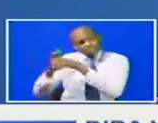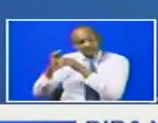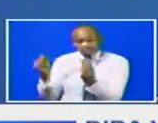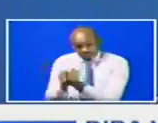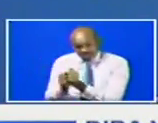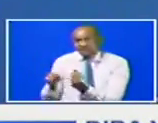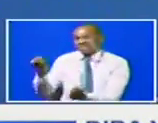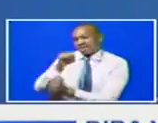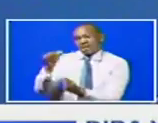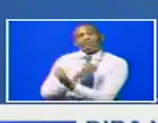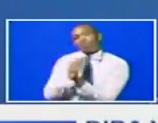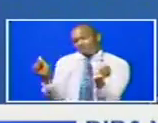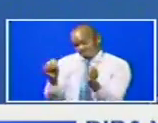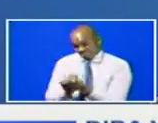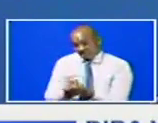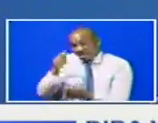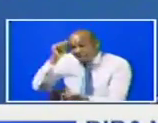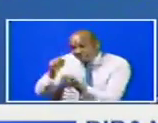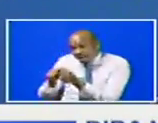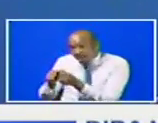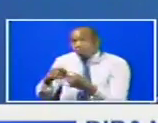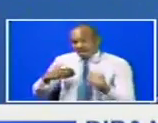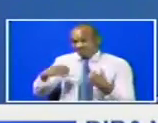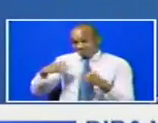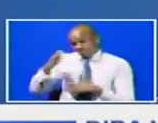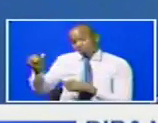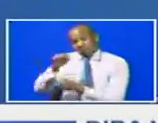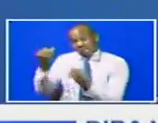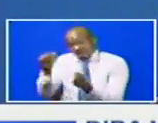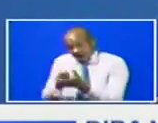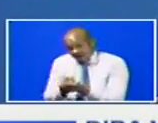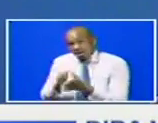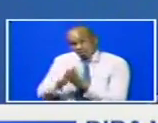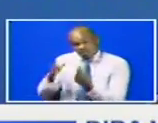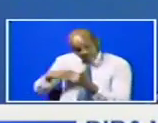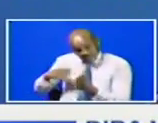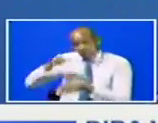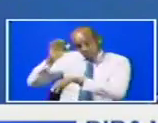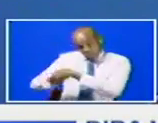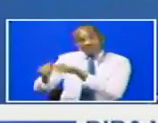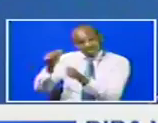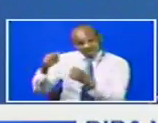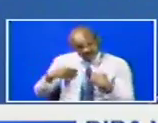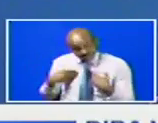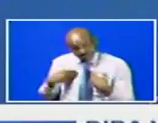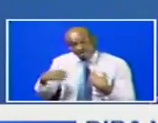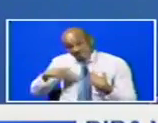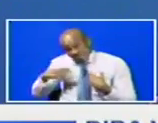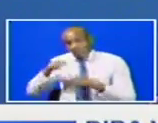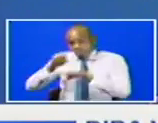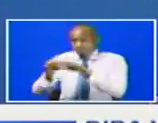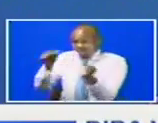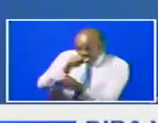kuendesha gari kwa hali ambayo ni nzuri. Kumbuka kwamba kuna uendeshaji wa gari na uendeshaji mzuri wa gari. There is difference between good driving and